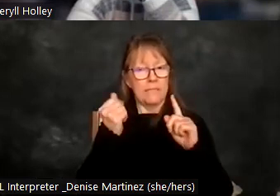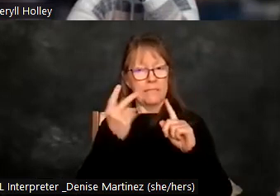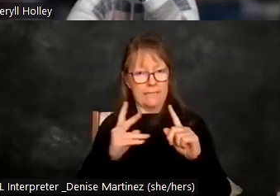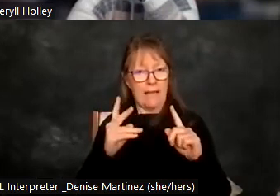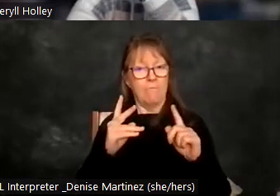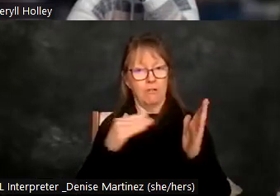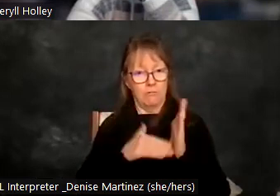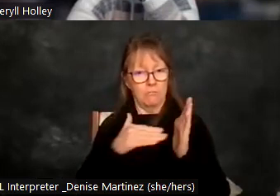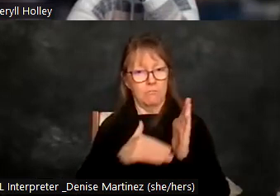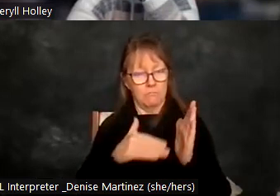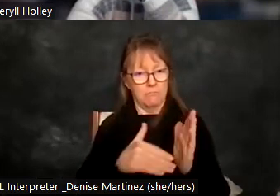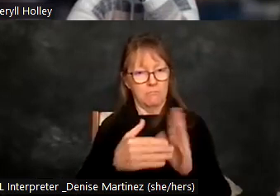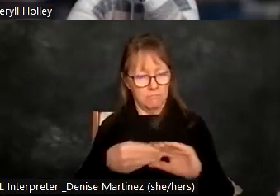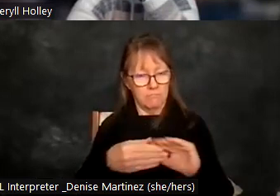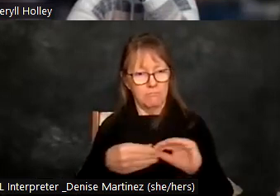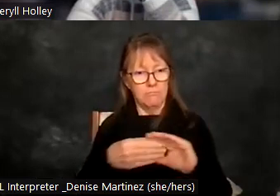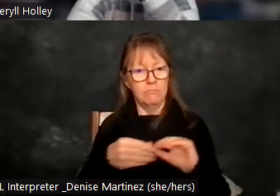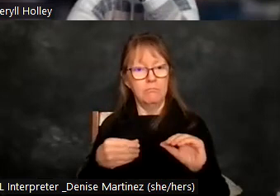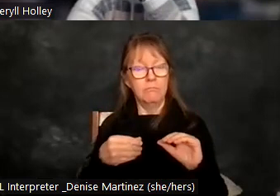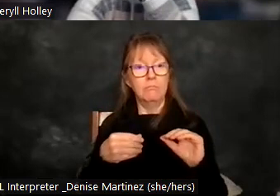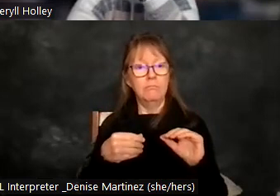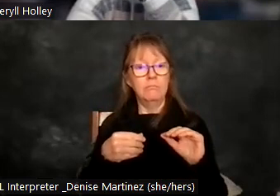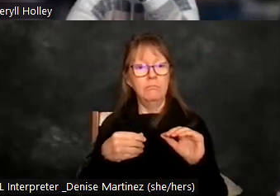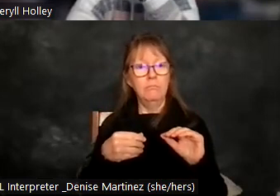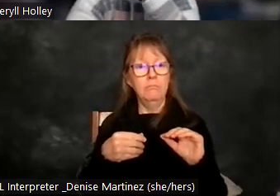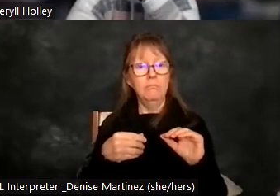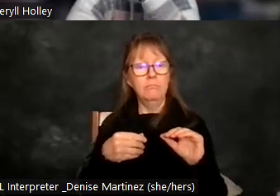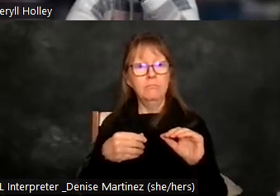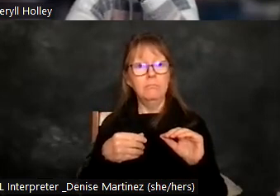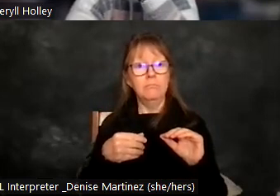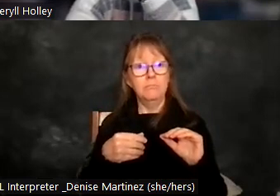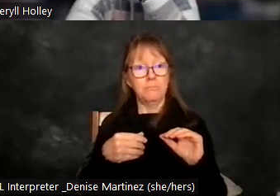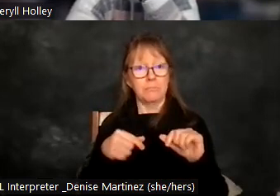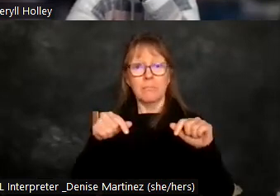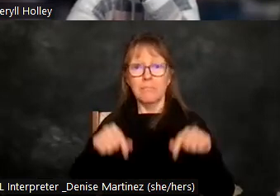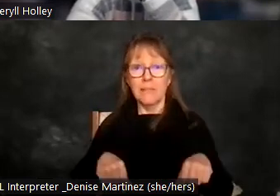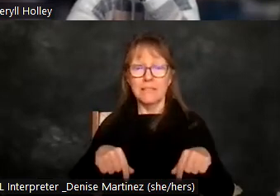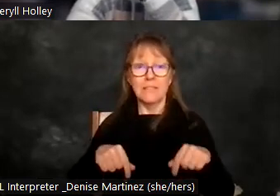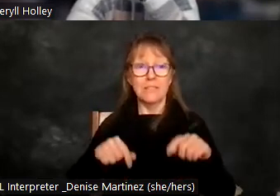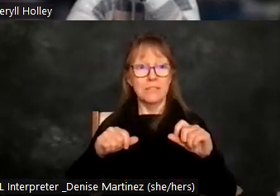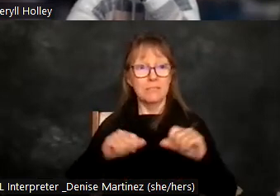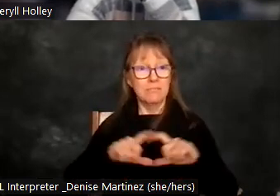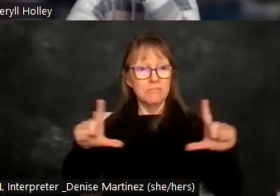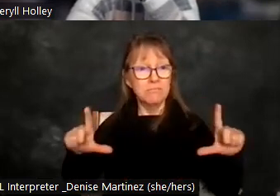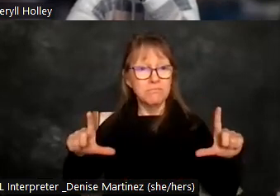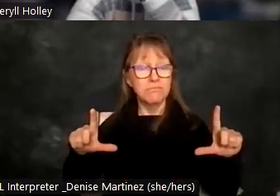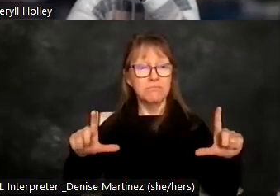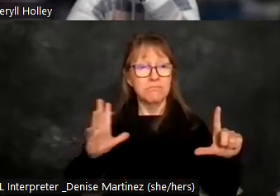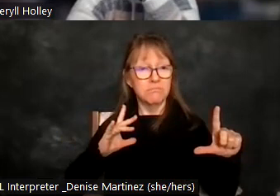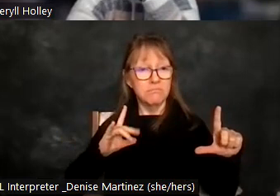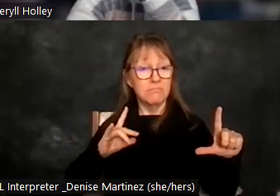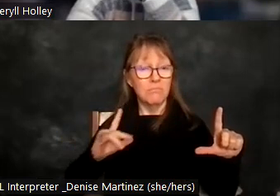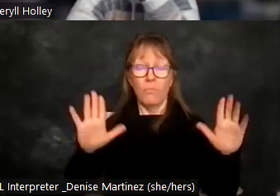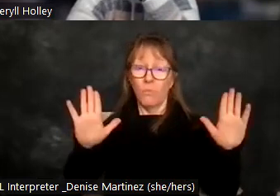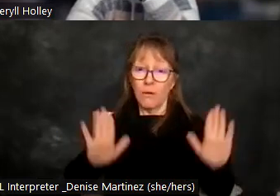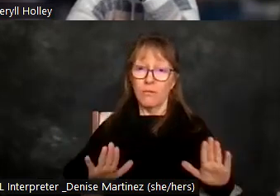et en pile, moi, ça nous a fait qu'on y a, concernant ça, c'est